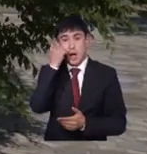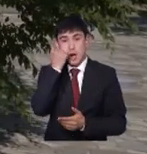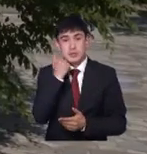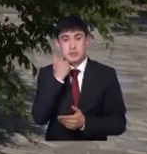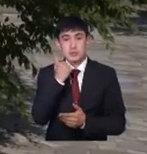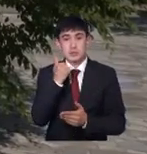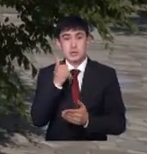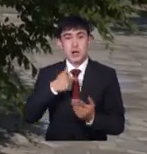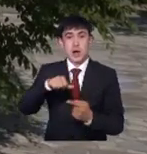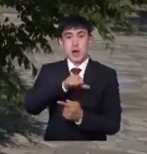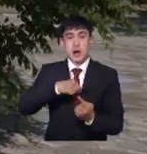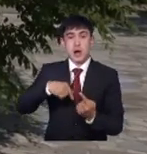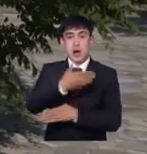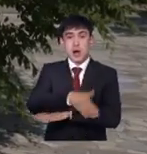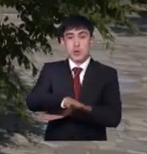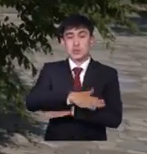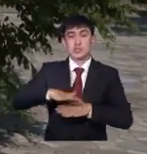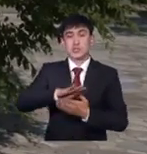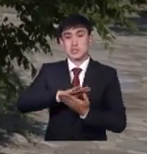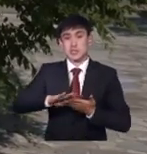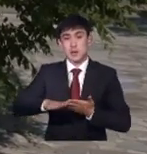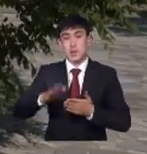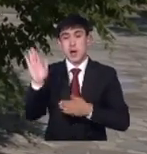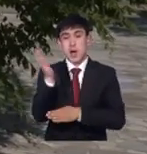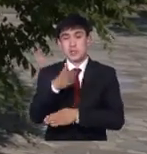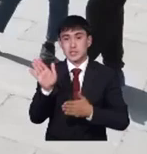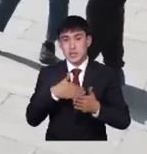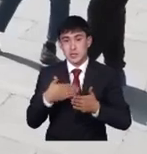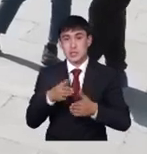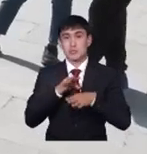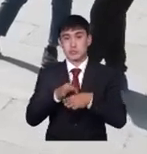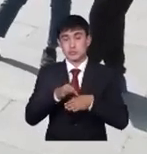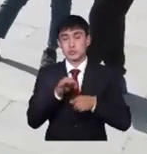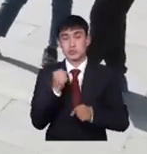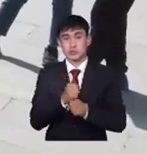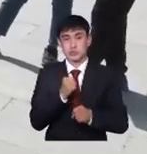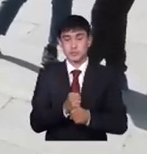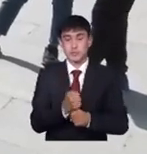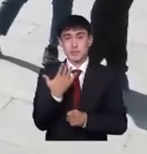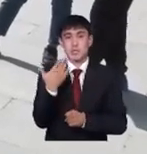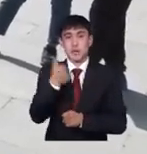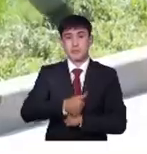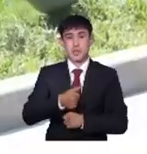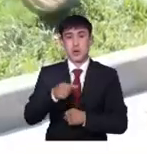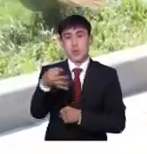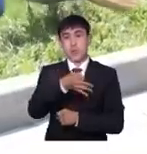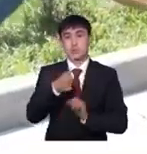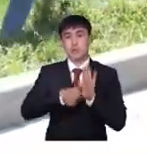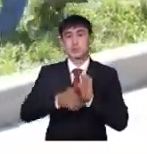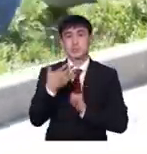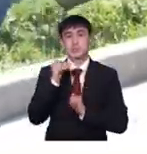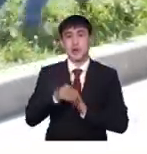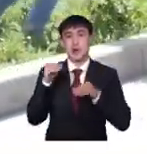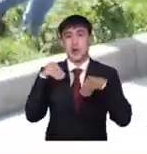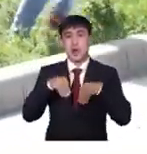қарттарымыздың ауласын тазалап, сонымен қатар ағаштар әктеу және де бояу жұмыстарын жүргізді. 5 апта ішінде облыста 65 мың жуық ағаш